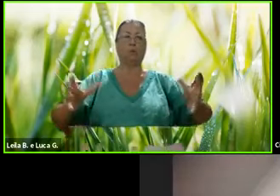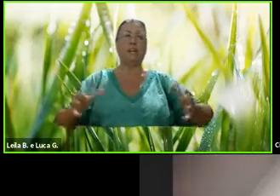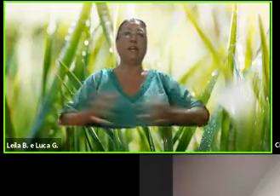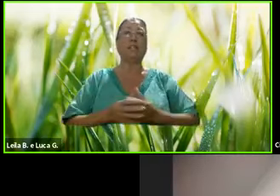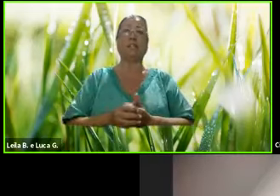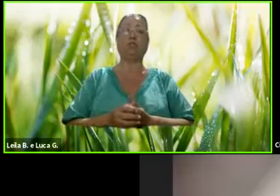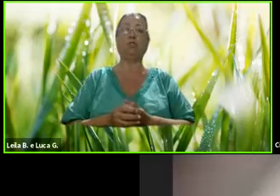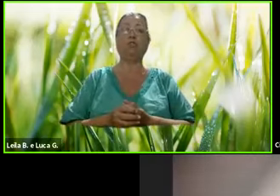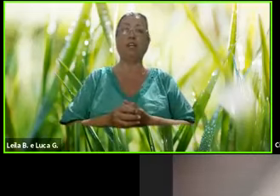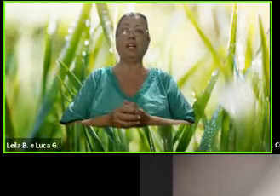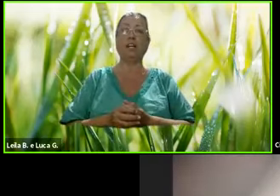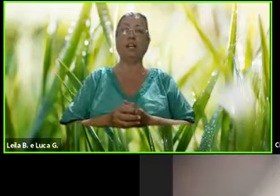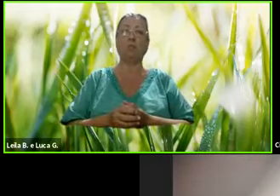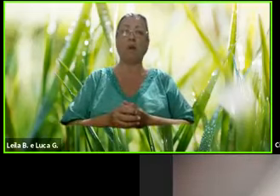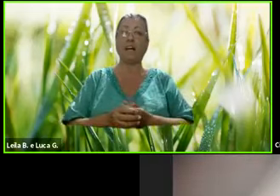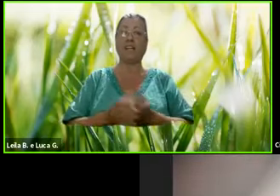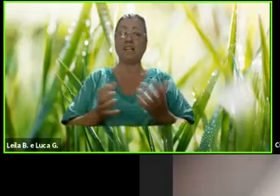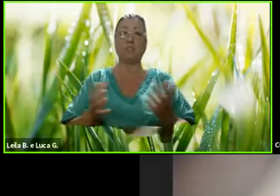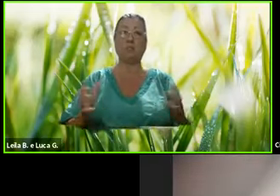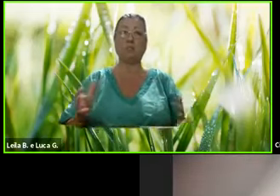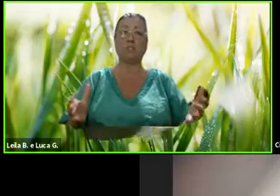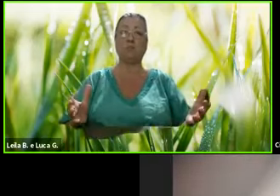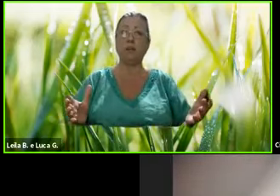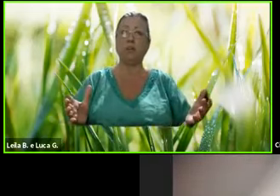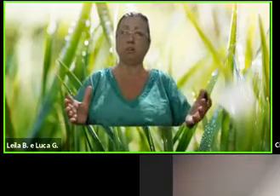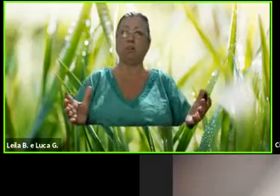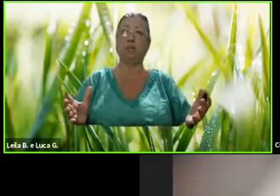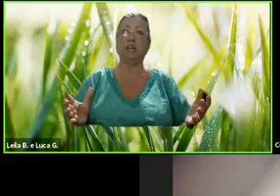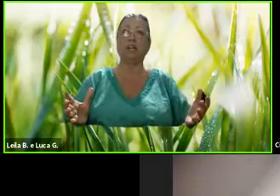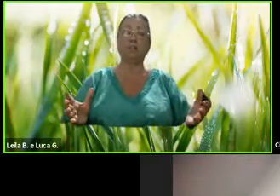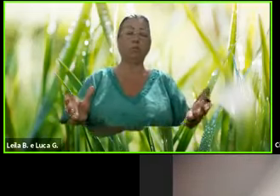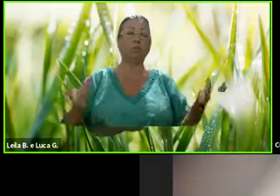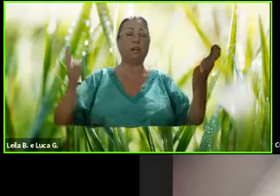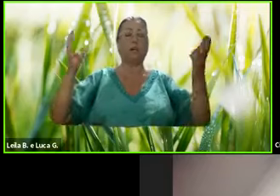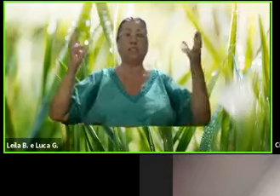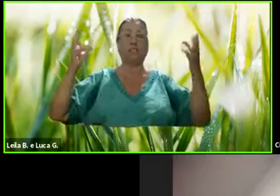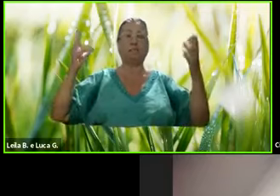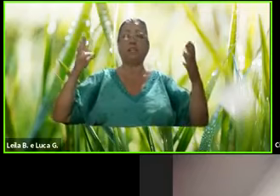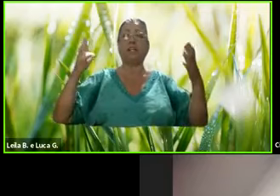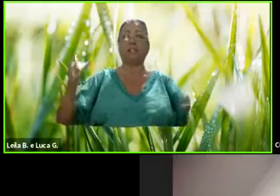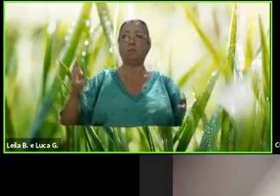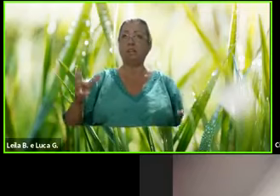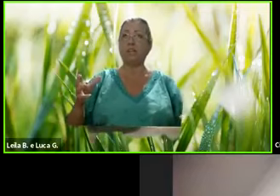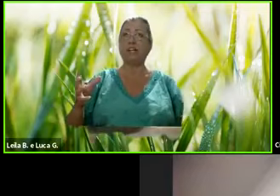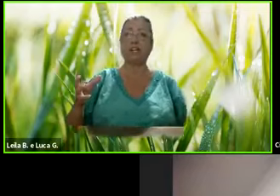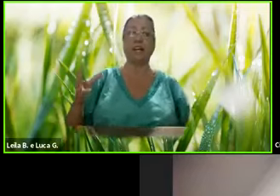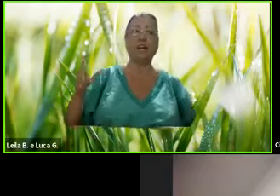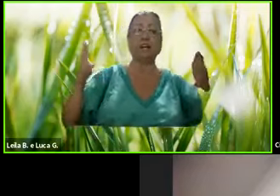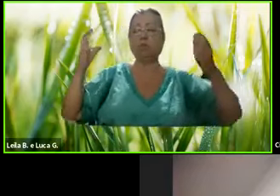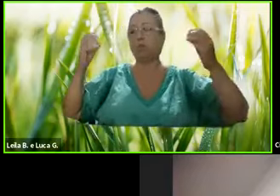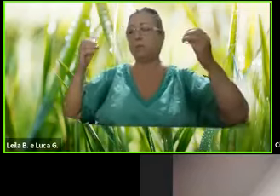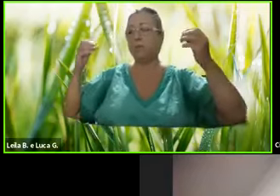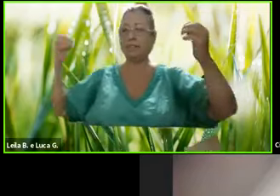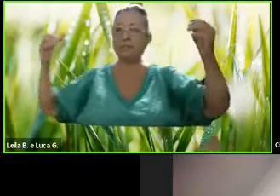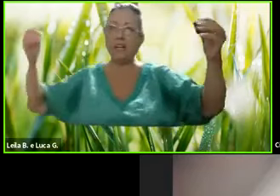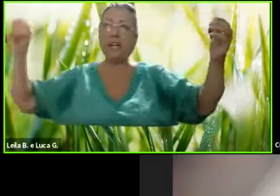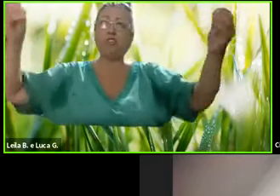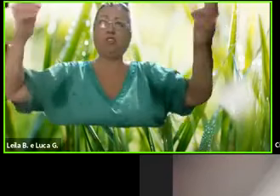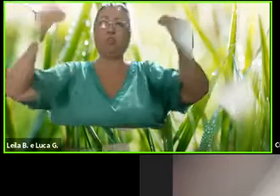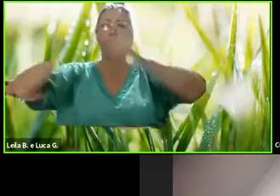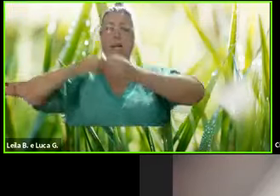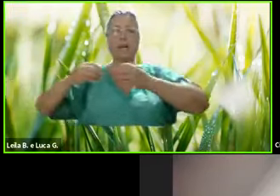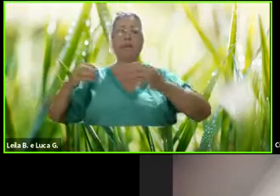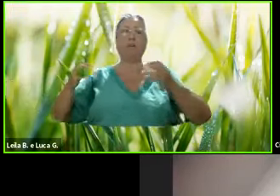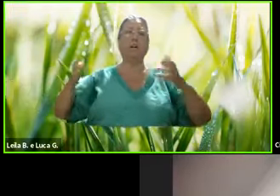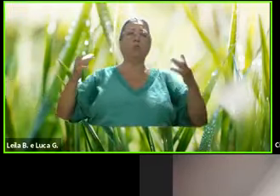questa roba sta succedendo qua adesso, in questo momento. Então tutta questa, se potessimo vedere tutti questi fili